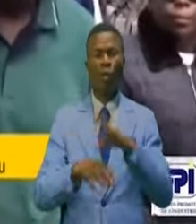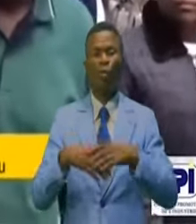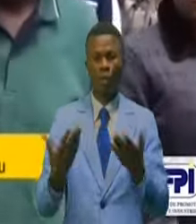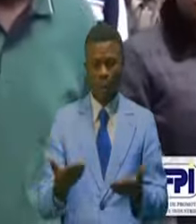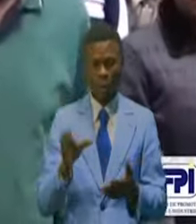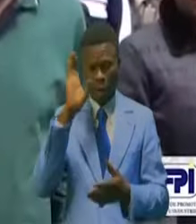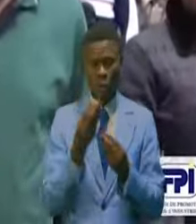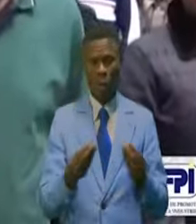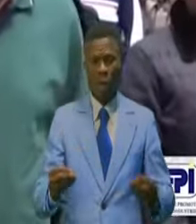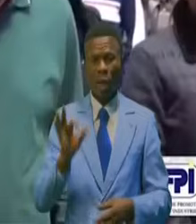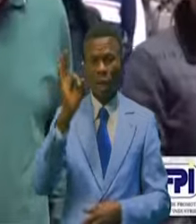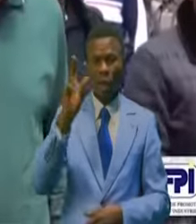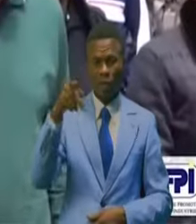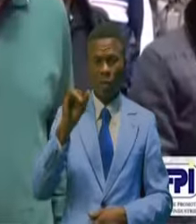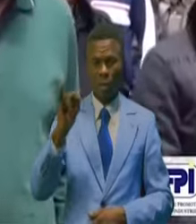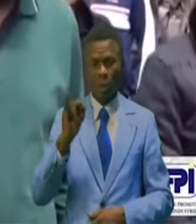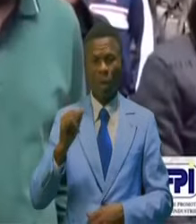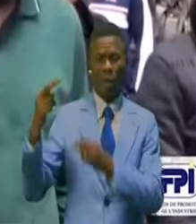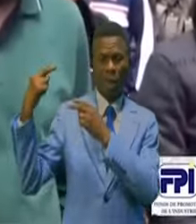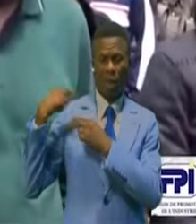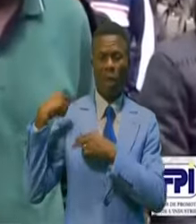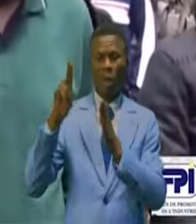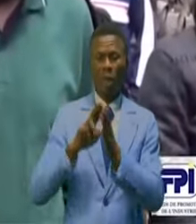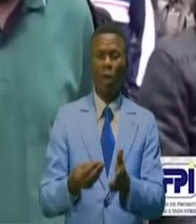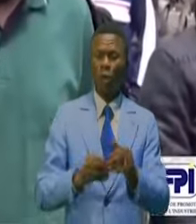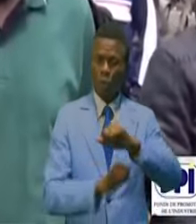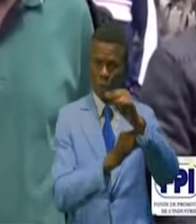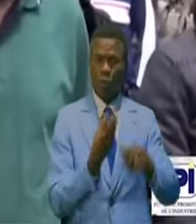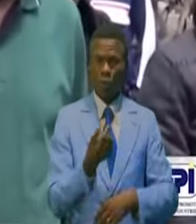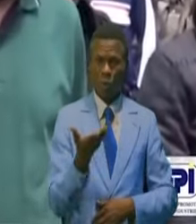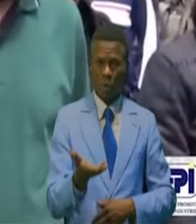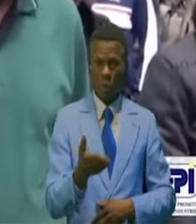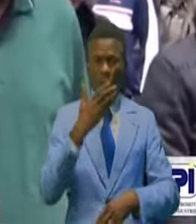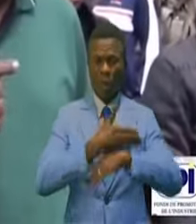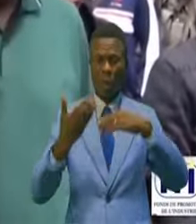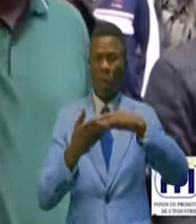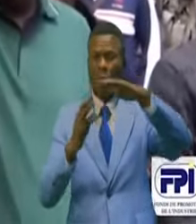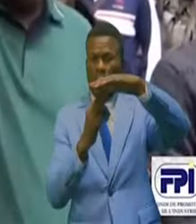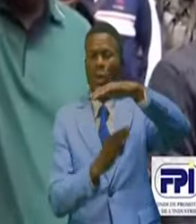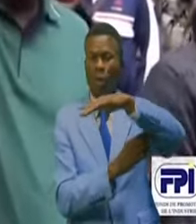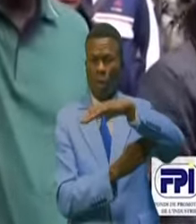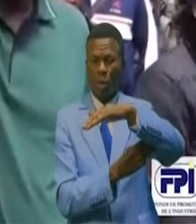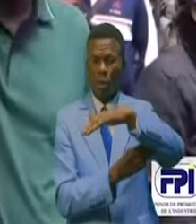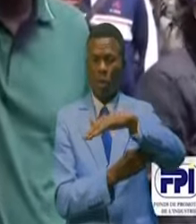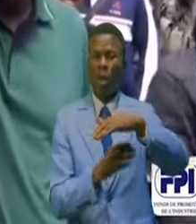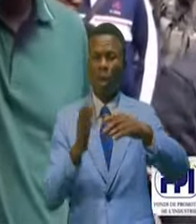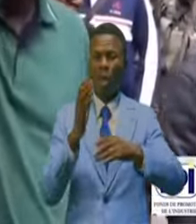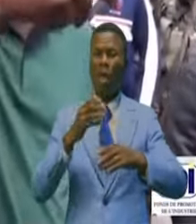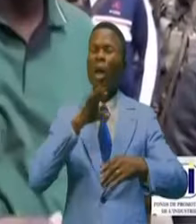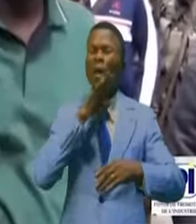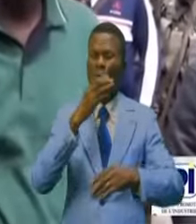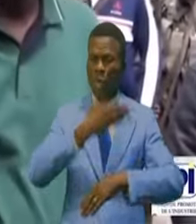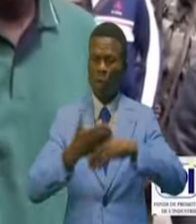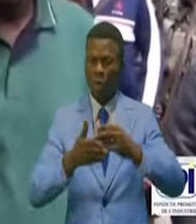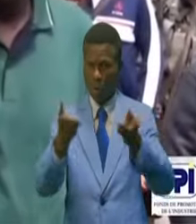le FPI, dans ses attributions, il peut aussi financer la construction de ces ponts avec les dallons qu'on va mettre, je crois, quelques